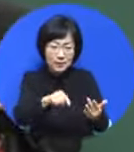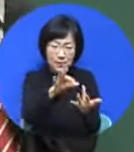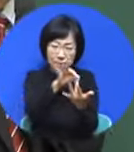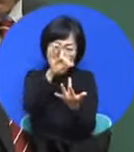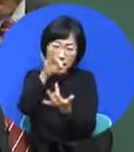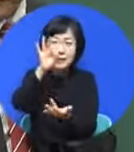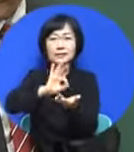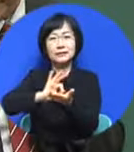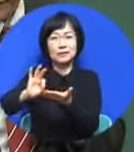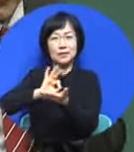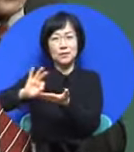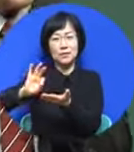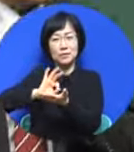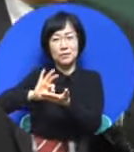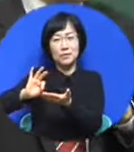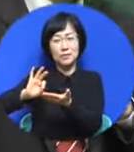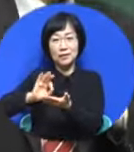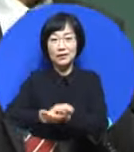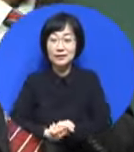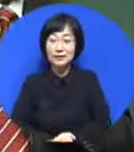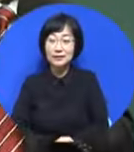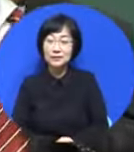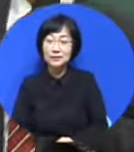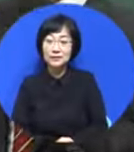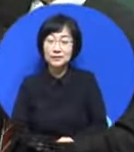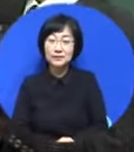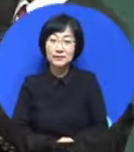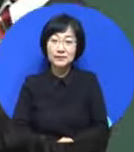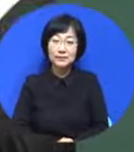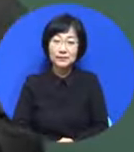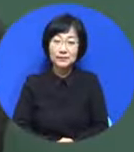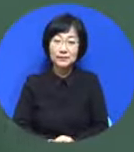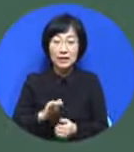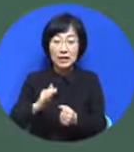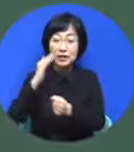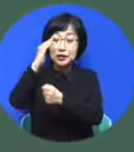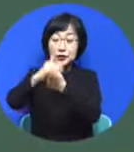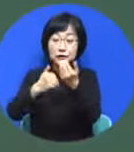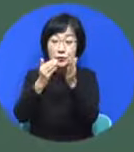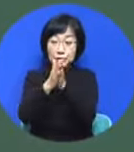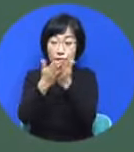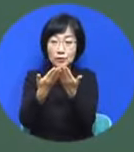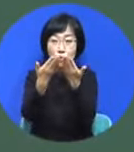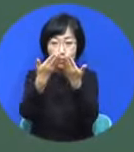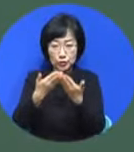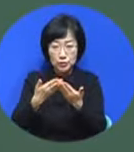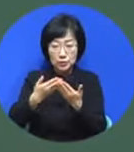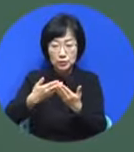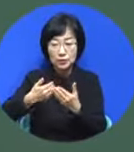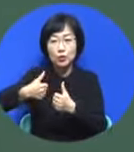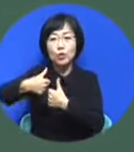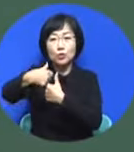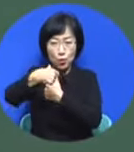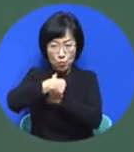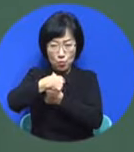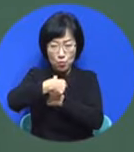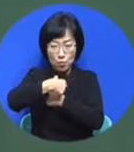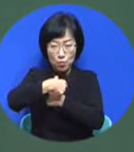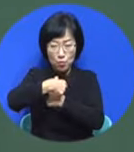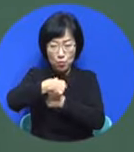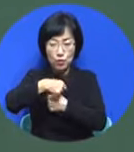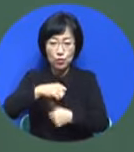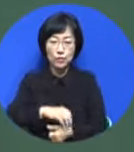gospel. 그게 성경의 교훈입니다. This is the lesson of the Bible.